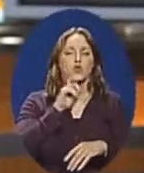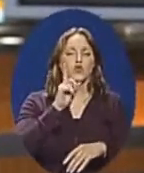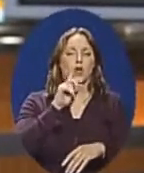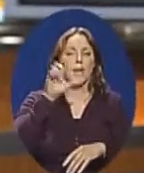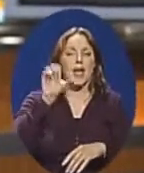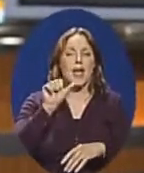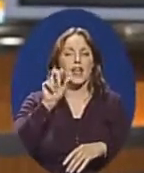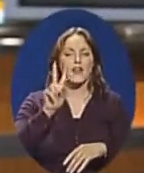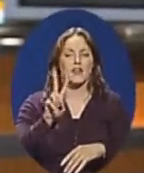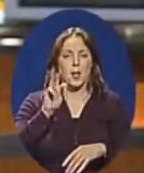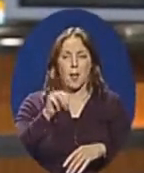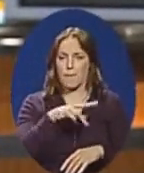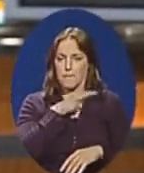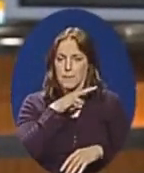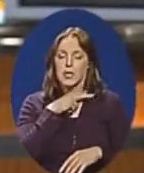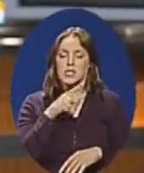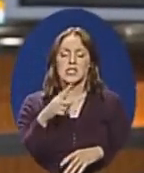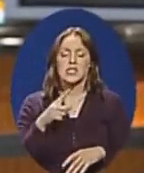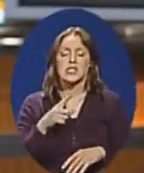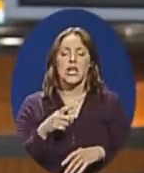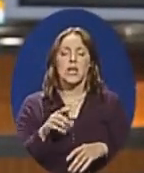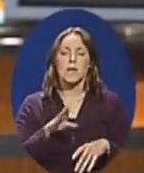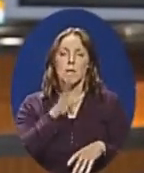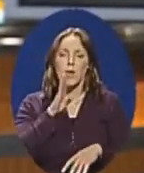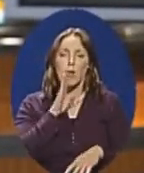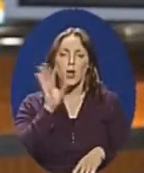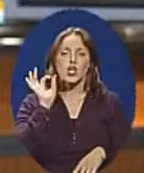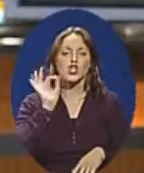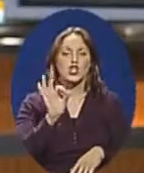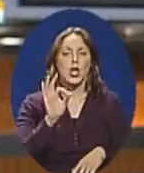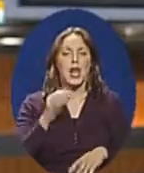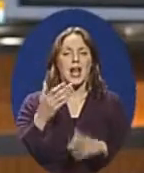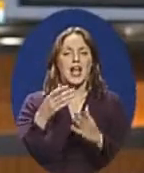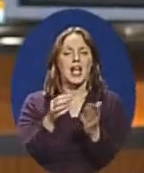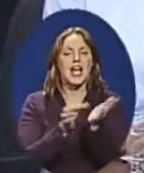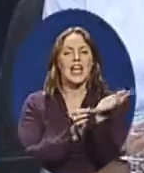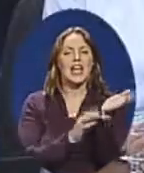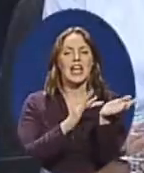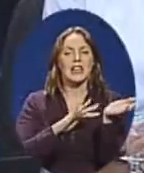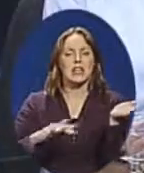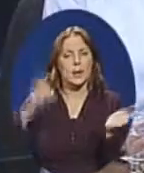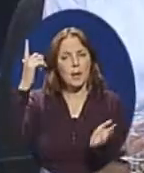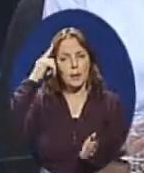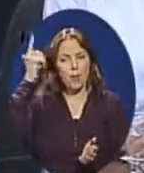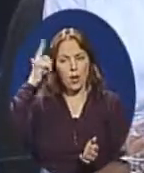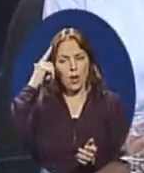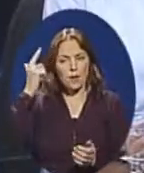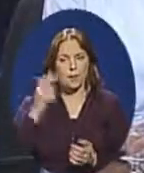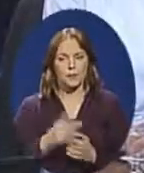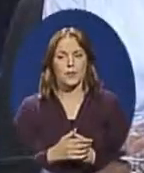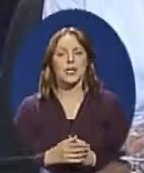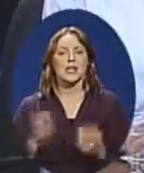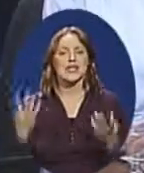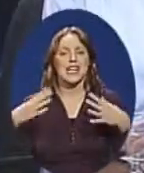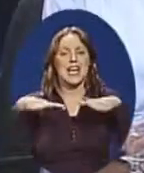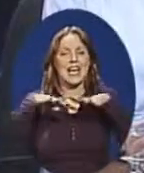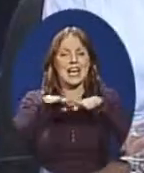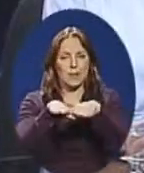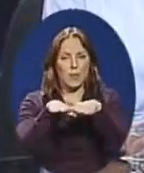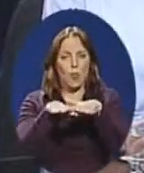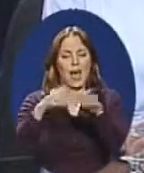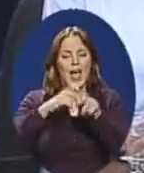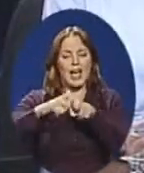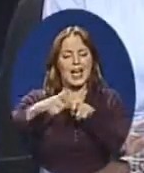מום של כלי הדם במוח, ולאחר מכן כבר מאבד את ההכרה. שצריך להגיד שהוא בעצם חיבור של כלי דם למוח בלי נימים, מה